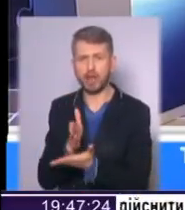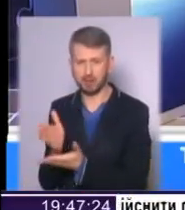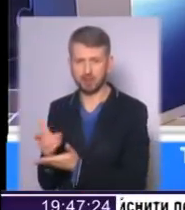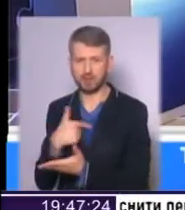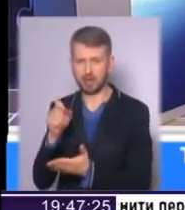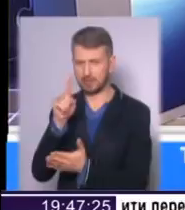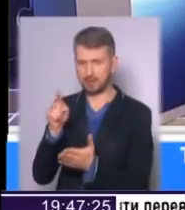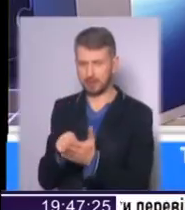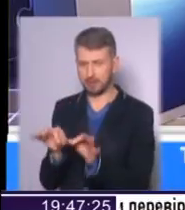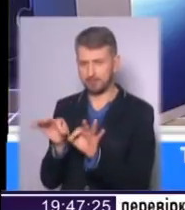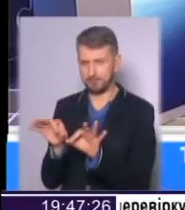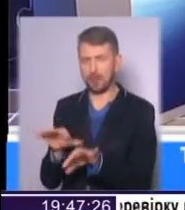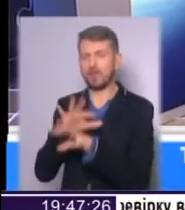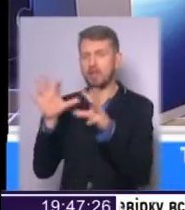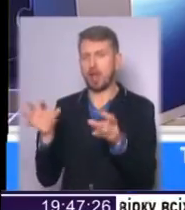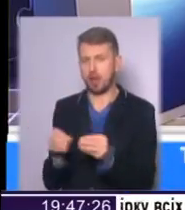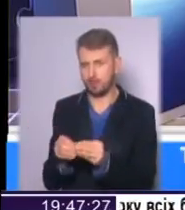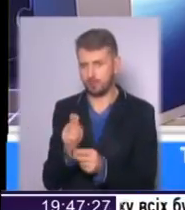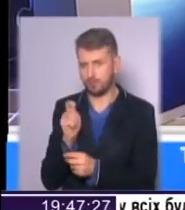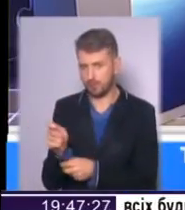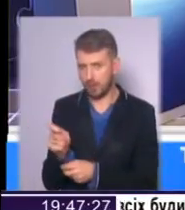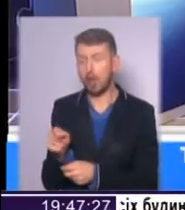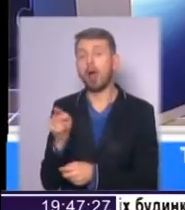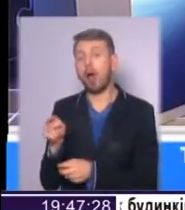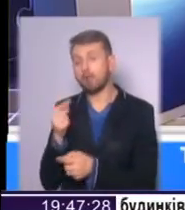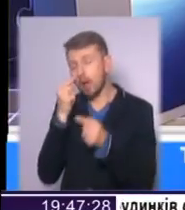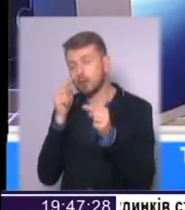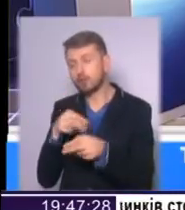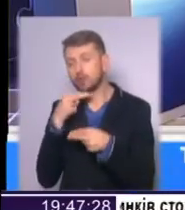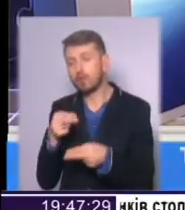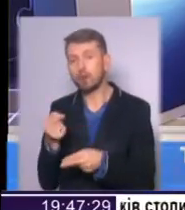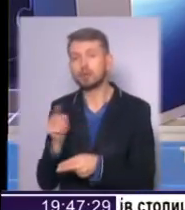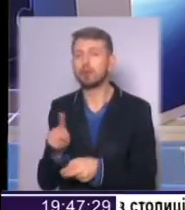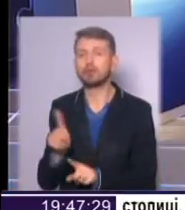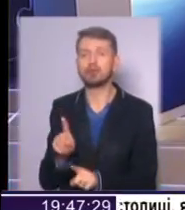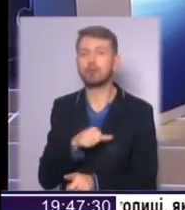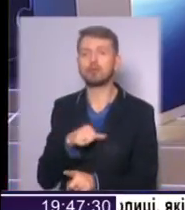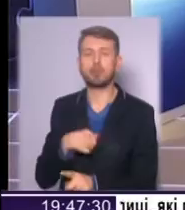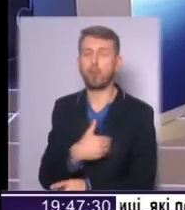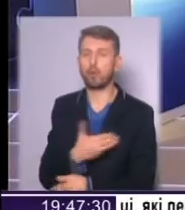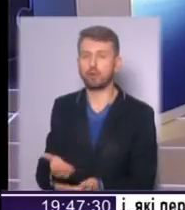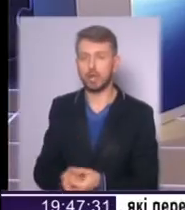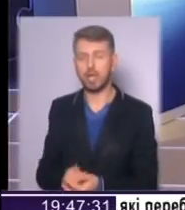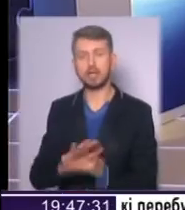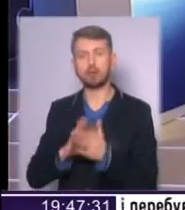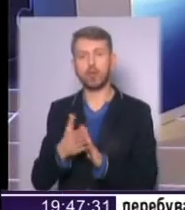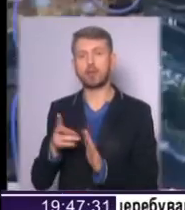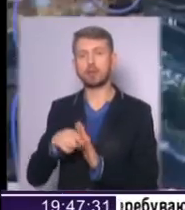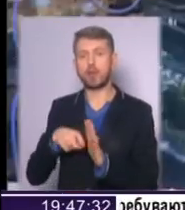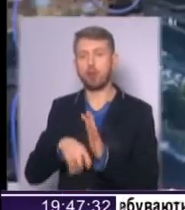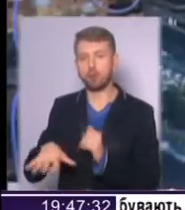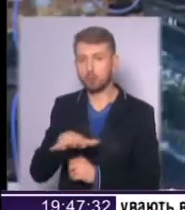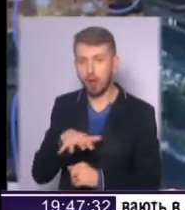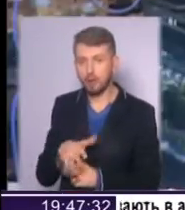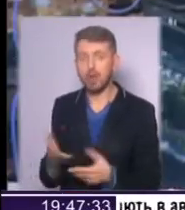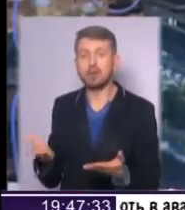запитання в загальному такому вигляді, а ви вже акцентуєте увагу на тому, на чому самі побажаєте. Ситуація на Донбасі,